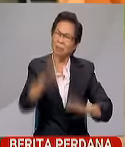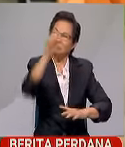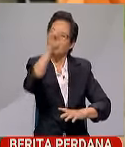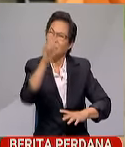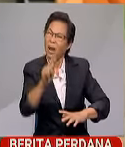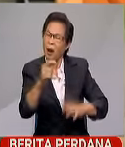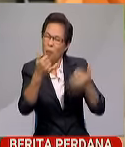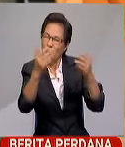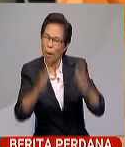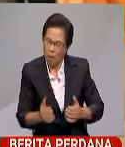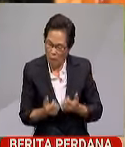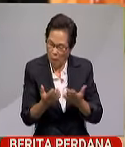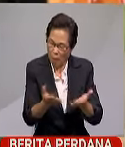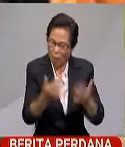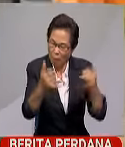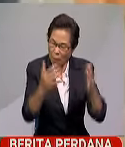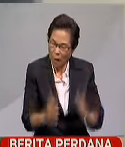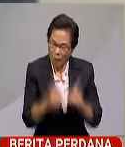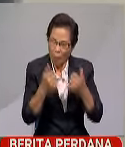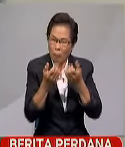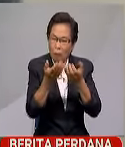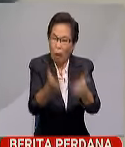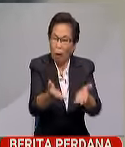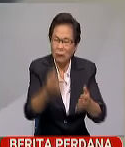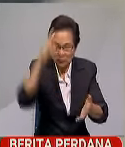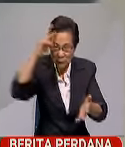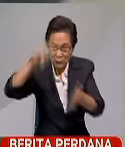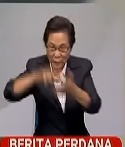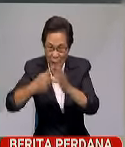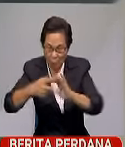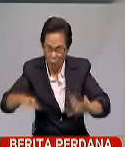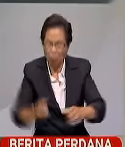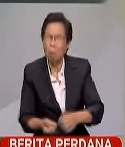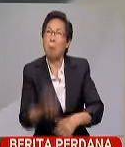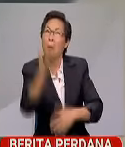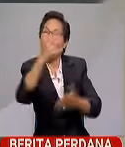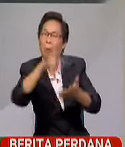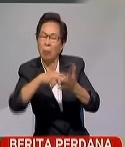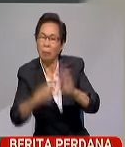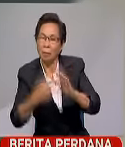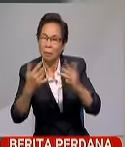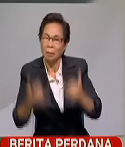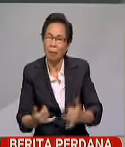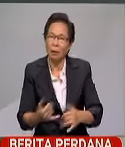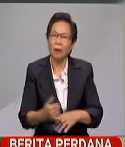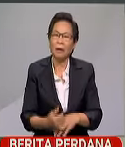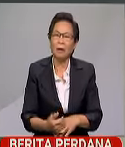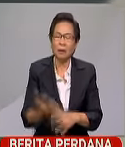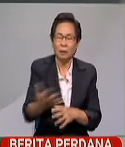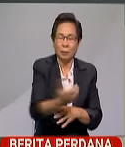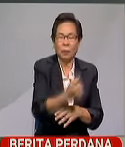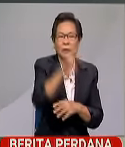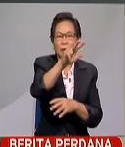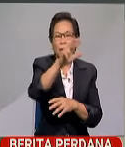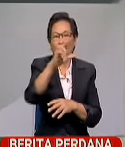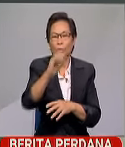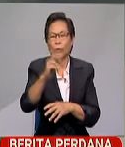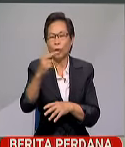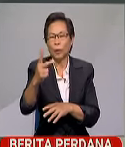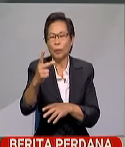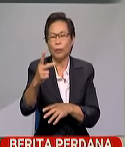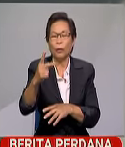tindakan pemain bowling berkenaan yang disifatkan sengaja berbuat demikian. Dan sehingga kini hantaran tersebut meraih 30,600